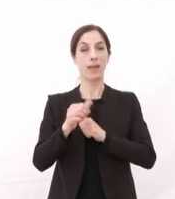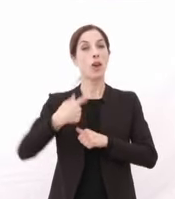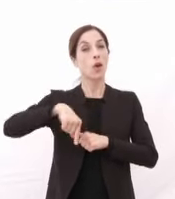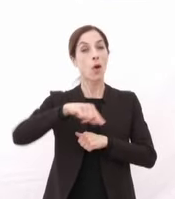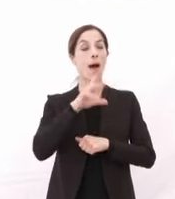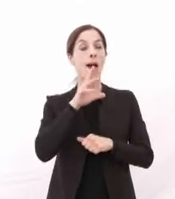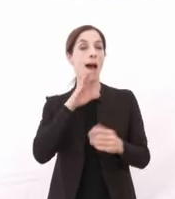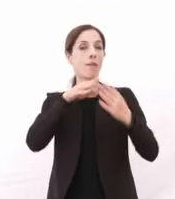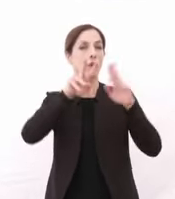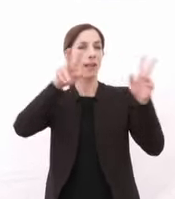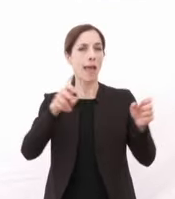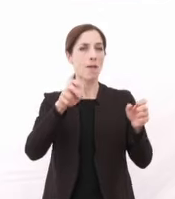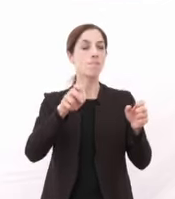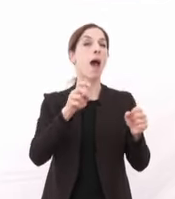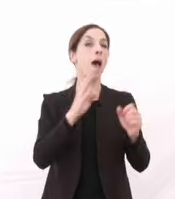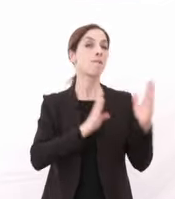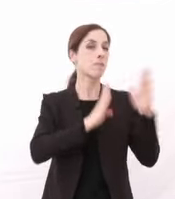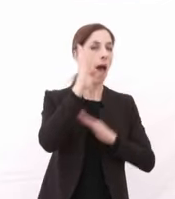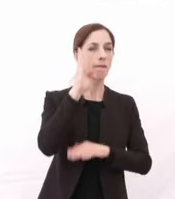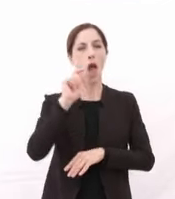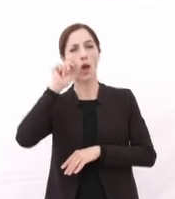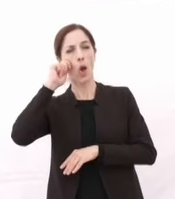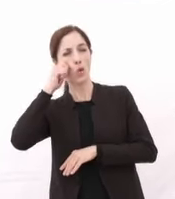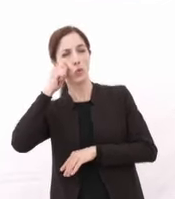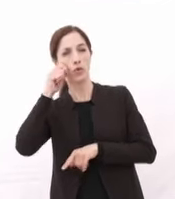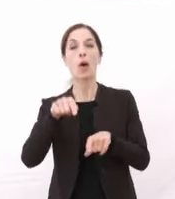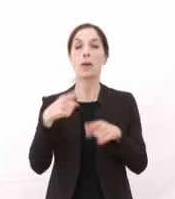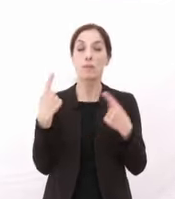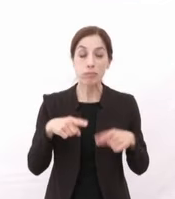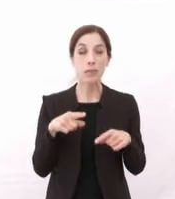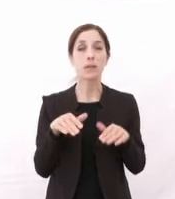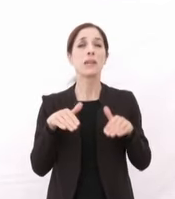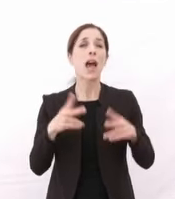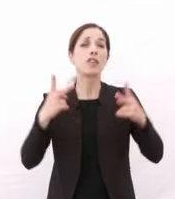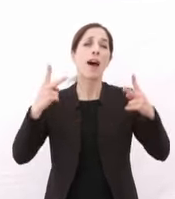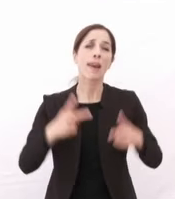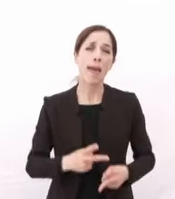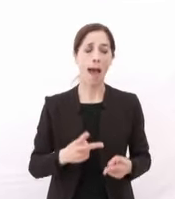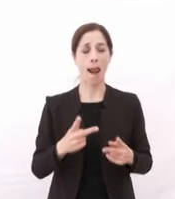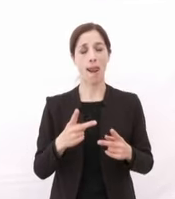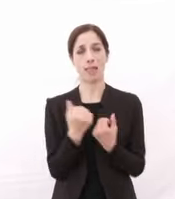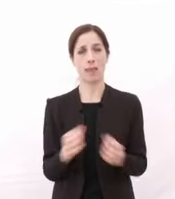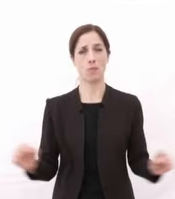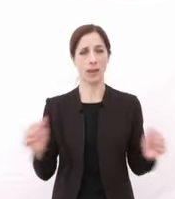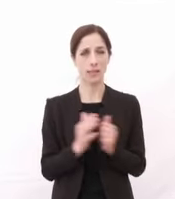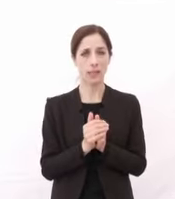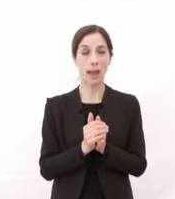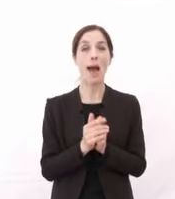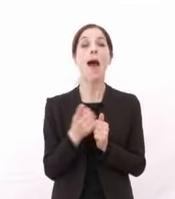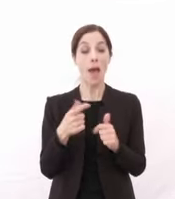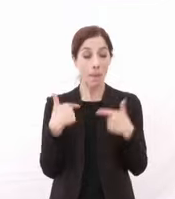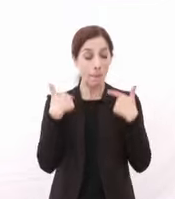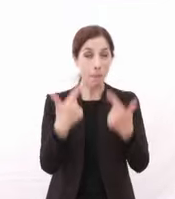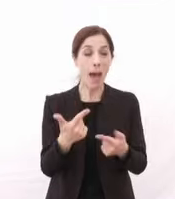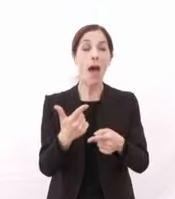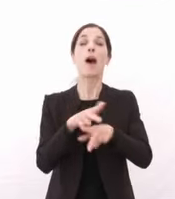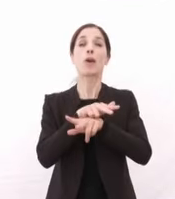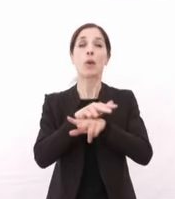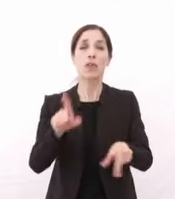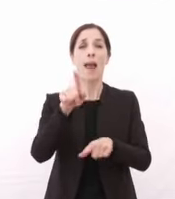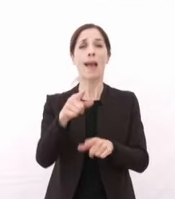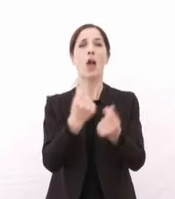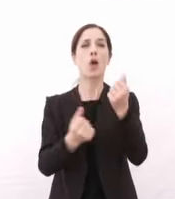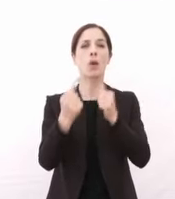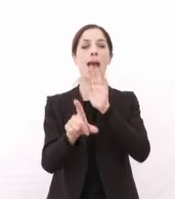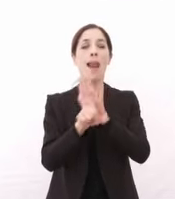sono una minaccia reale e concreta per la nostra democrazia e per l'economia legale del nostro paese. Un appello